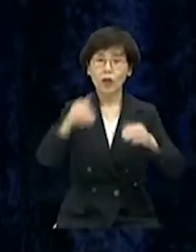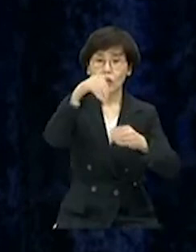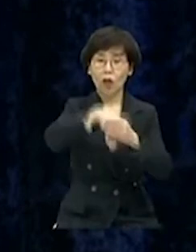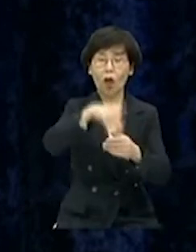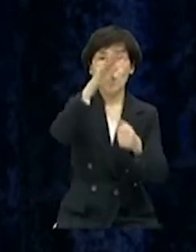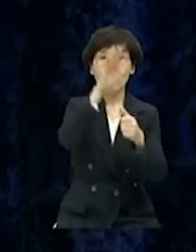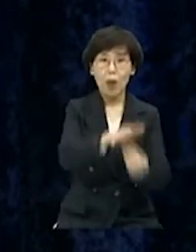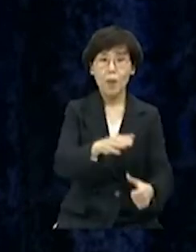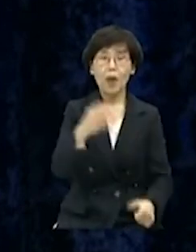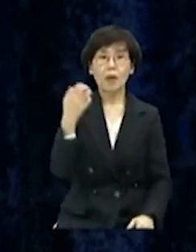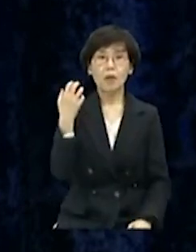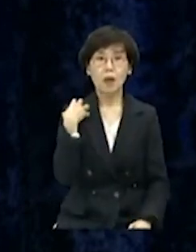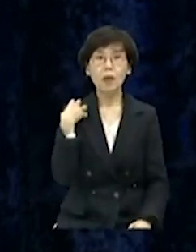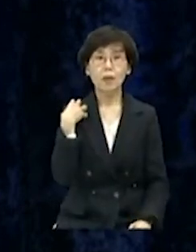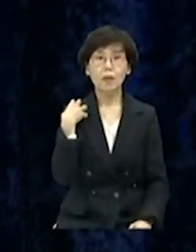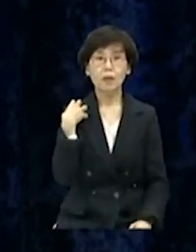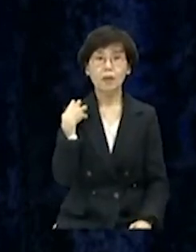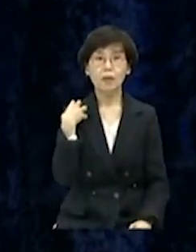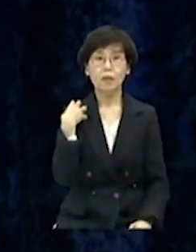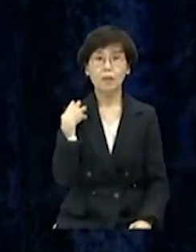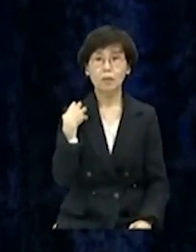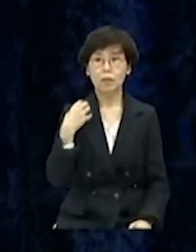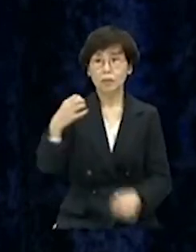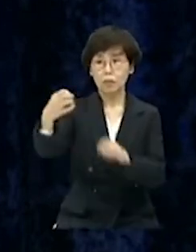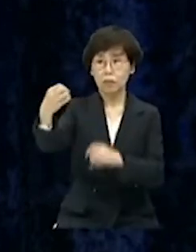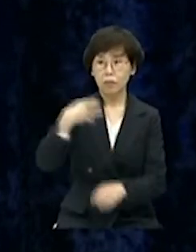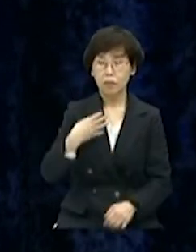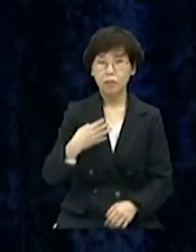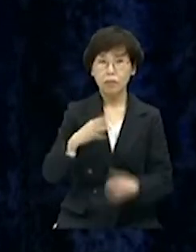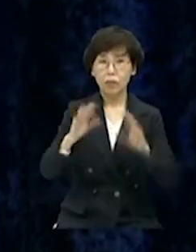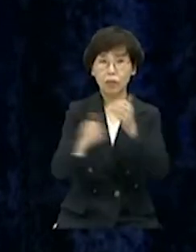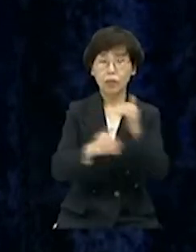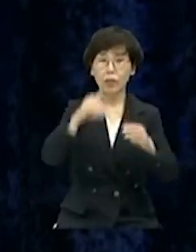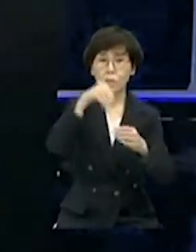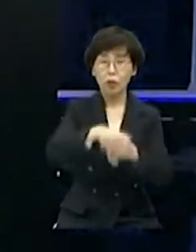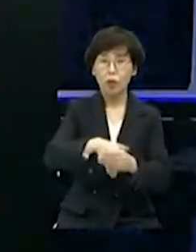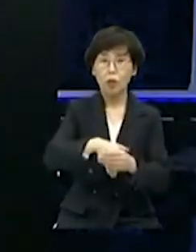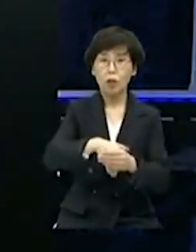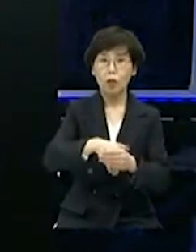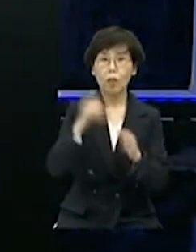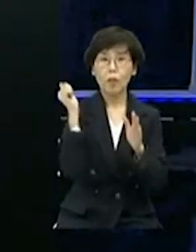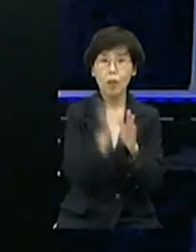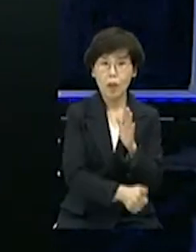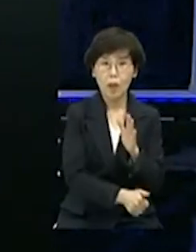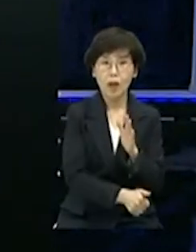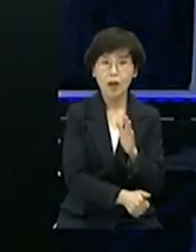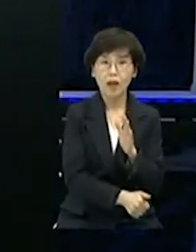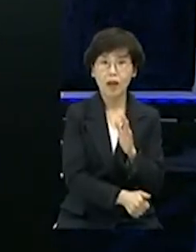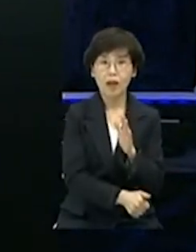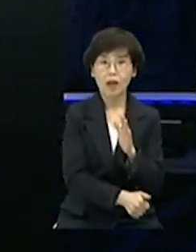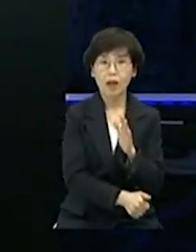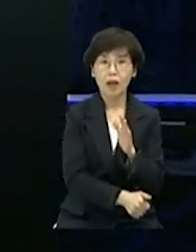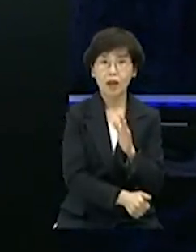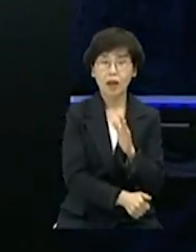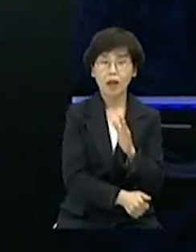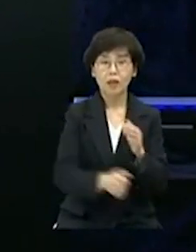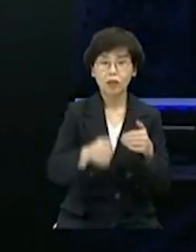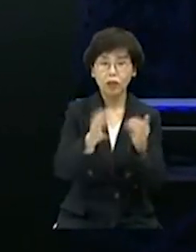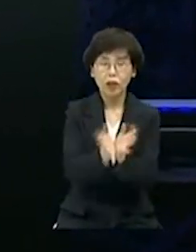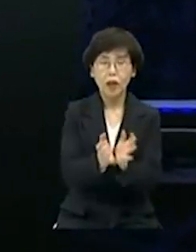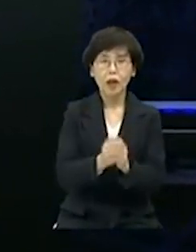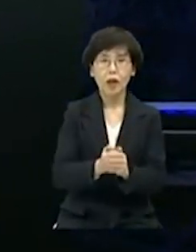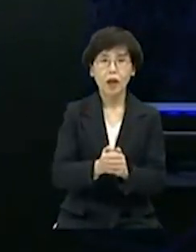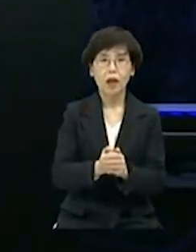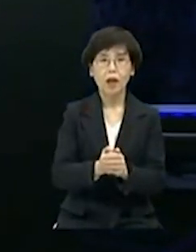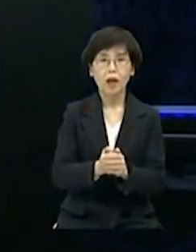책임으로 탓을 하셨습니다. 총선 패배, 저희 당은 아픈 총선 패배를 가져왔습니다. 거기에는